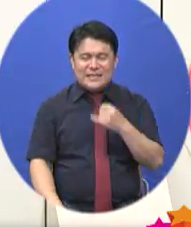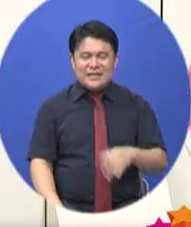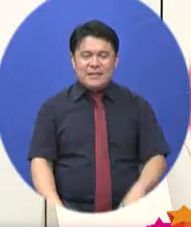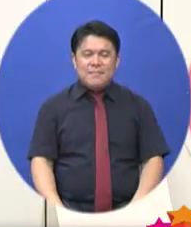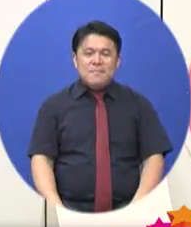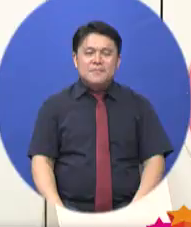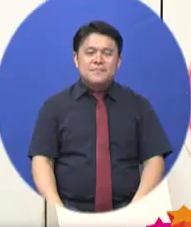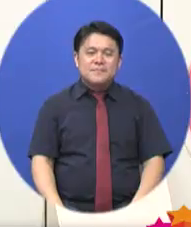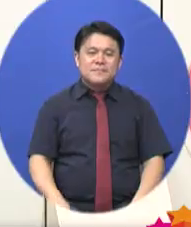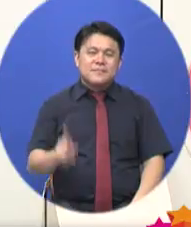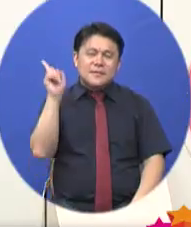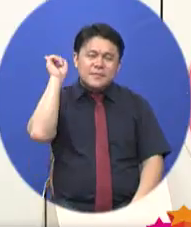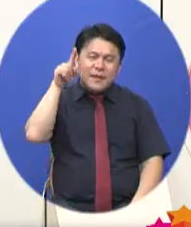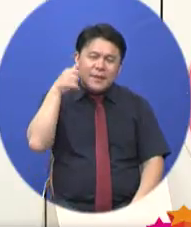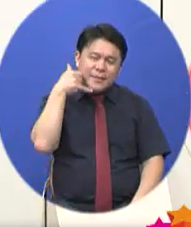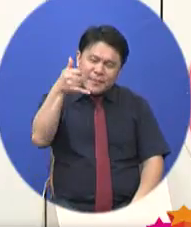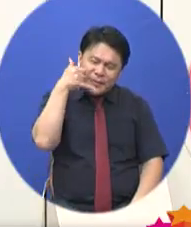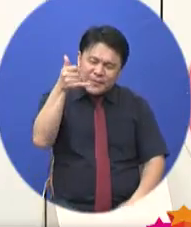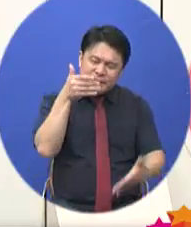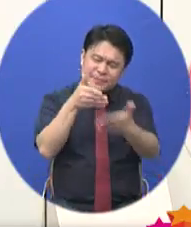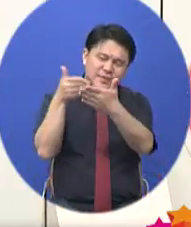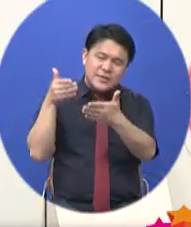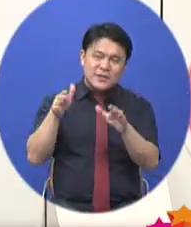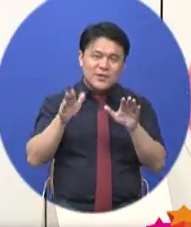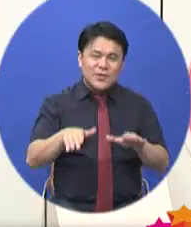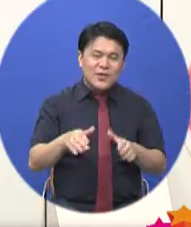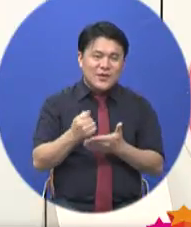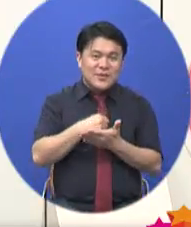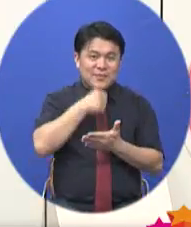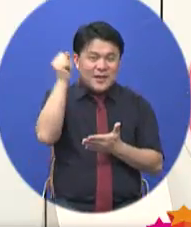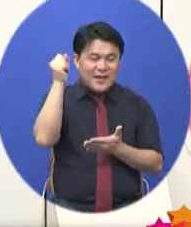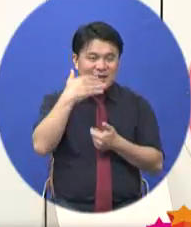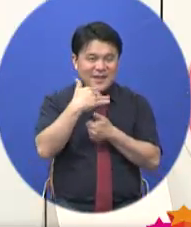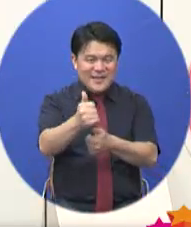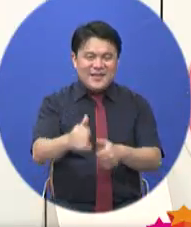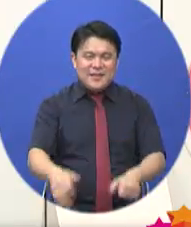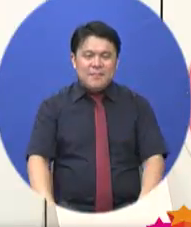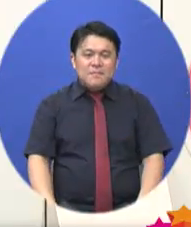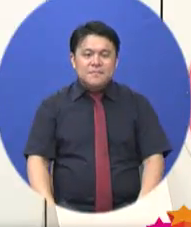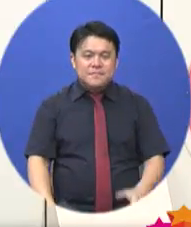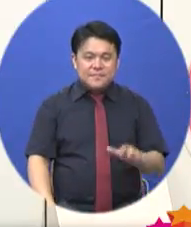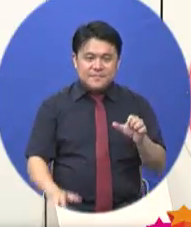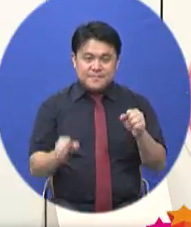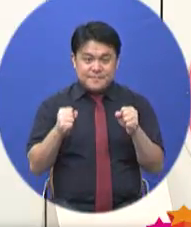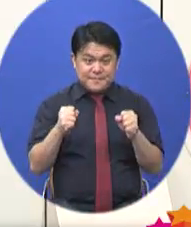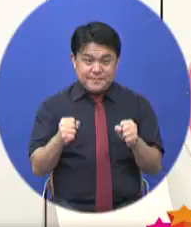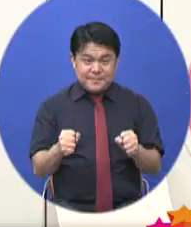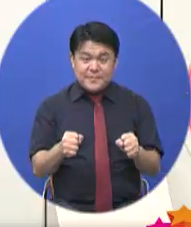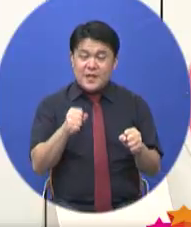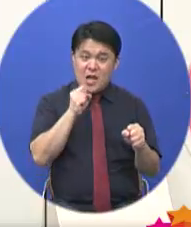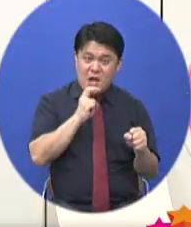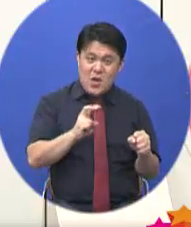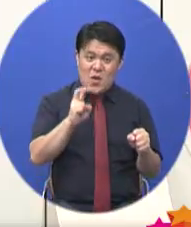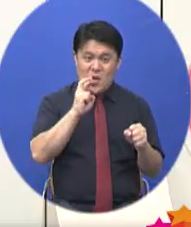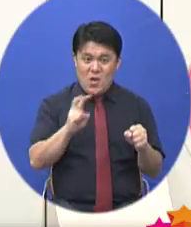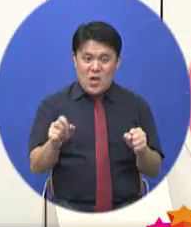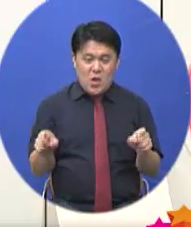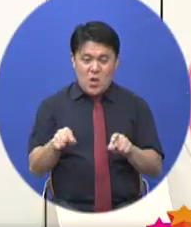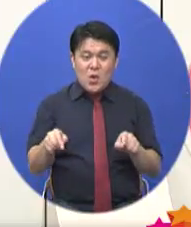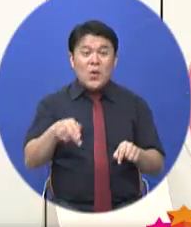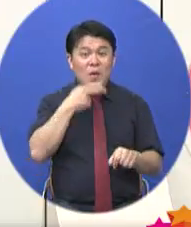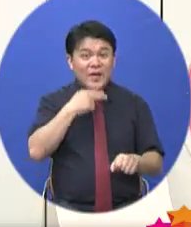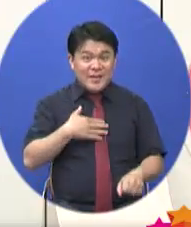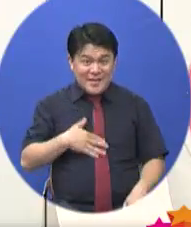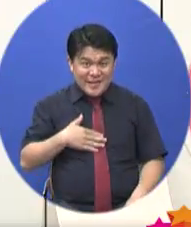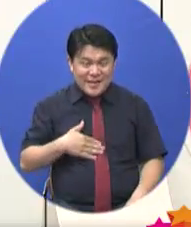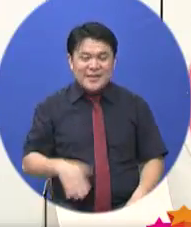꼭 쥐세요. 네, 안 돼. 근데 오늘 아마 운이 좋나 봐요. 아이고 예예. 예. 주먹을 꼭 쥐시고 하세요. 네. 그러면 떨리지